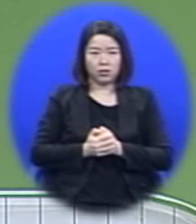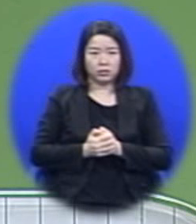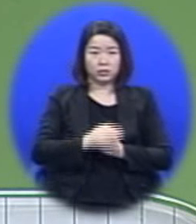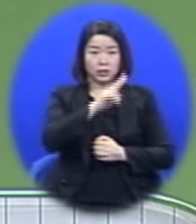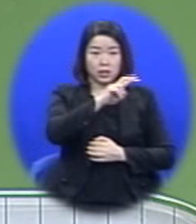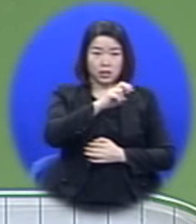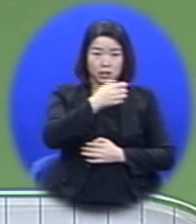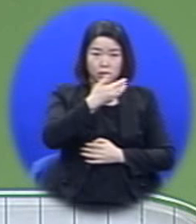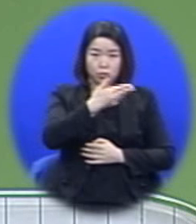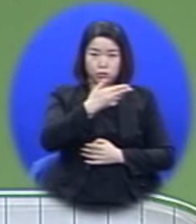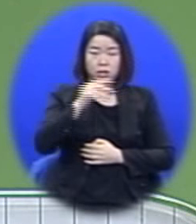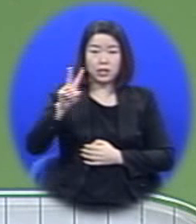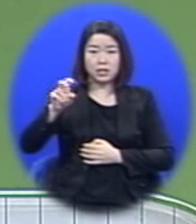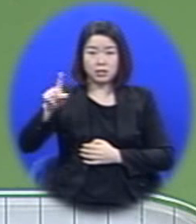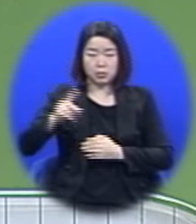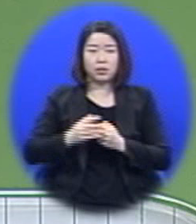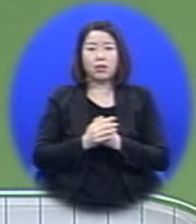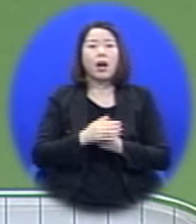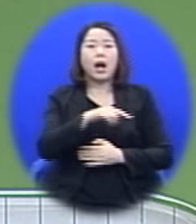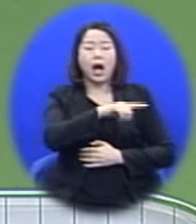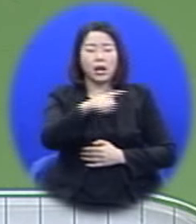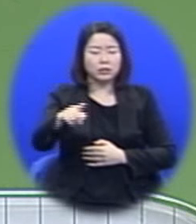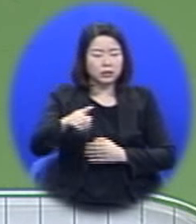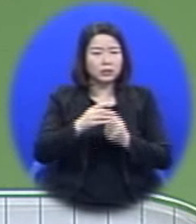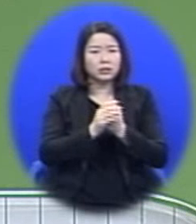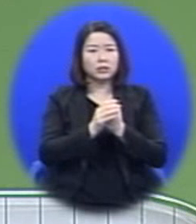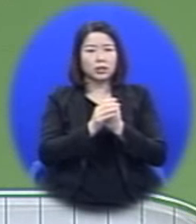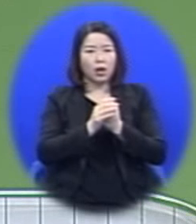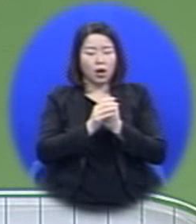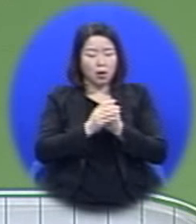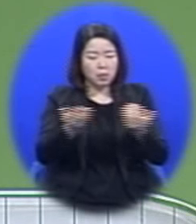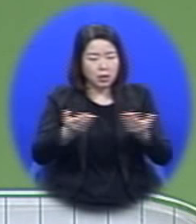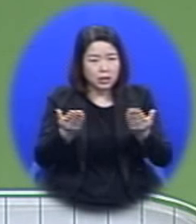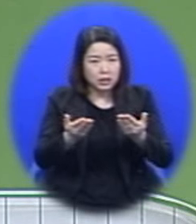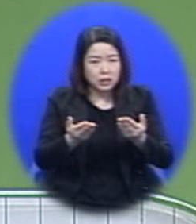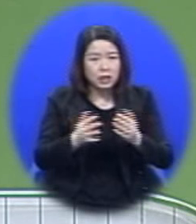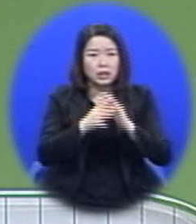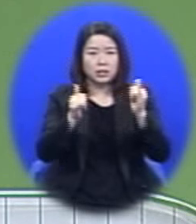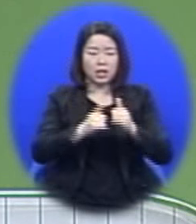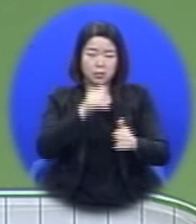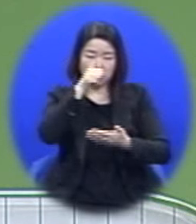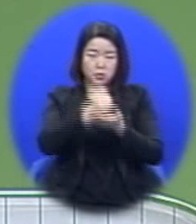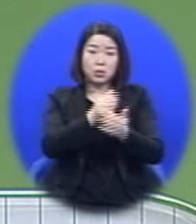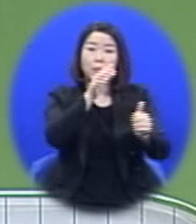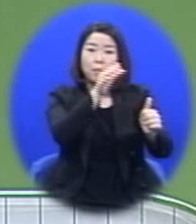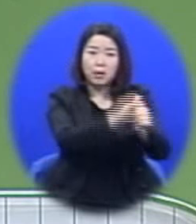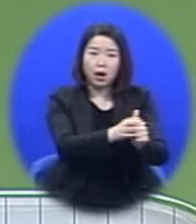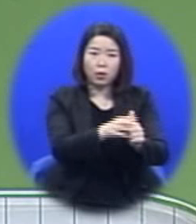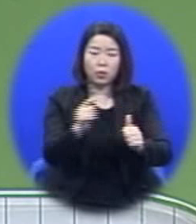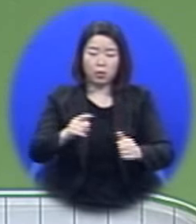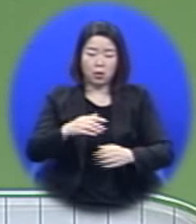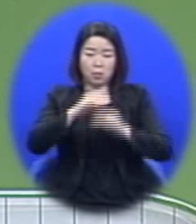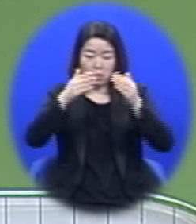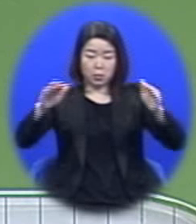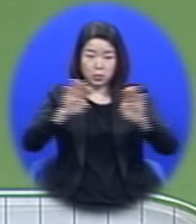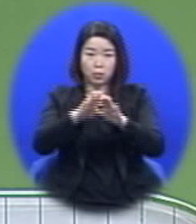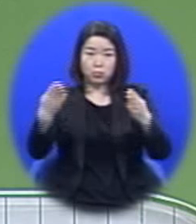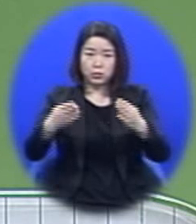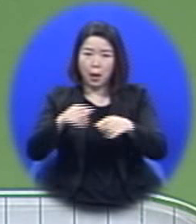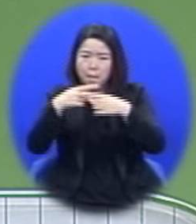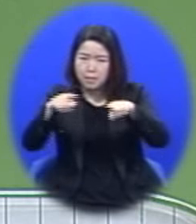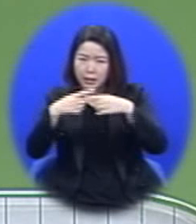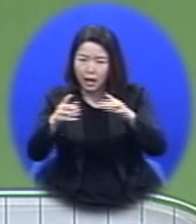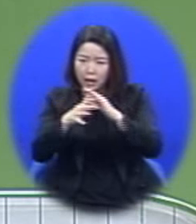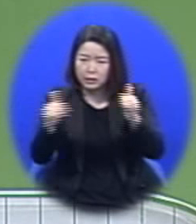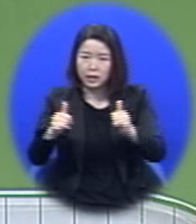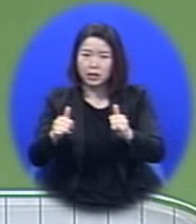29장 21절에 보면 그들은 송사로 사람에게 죄를 씌우며 성문에서 판단하는 자를 올무로